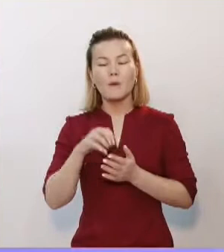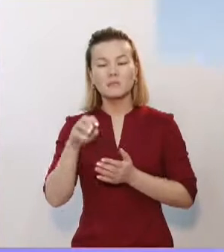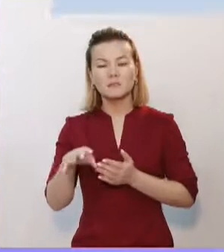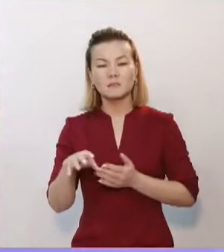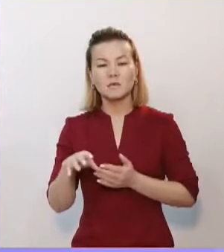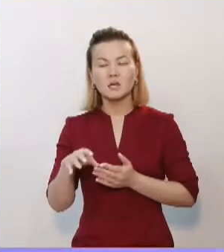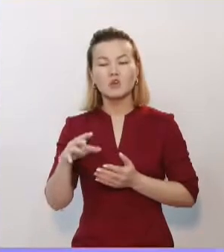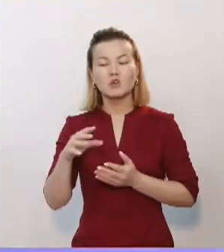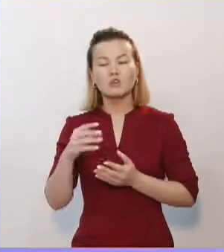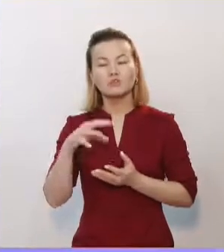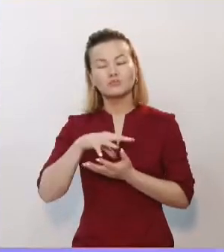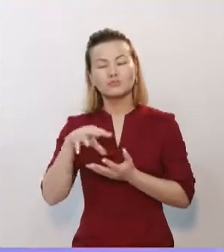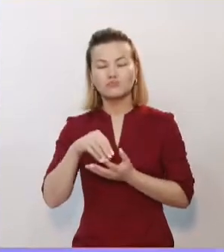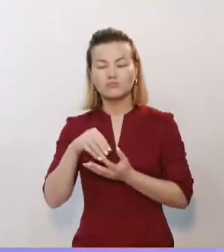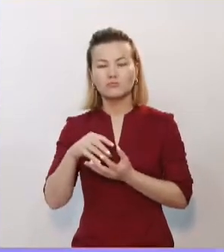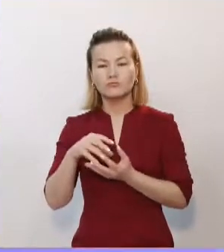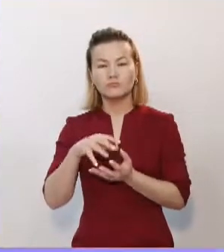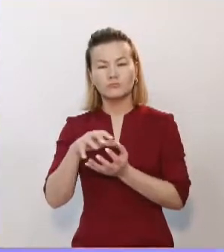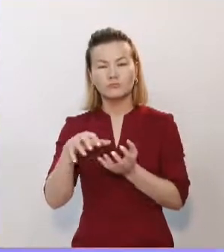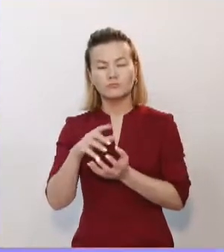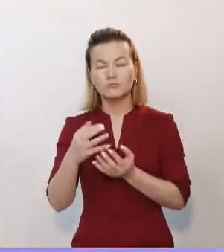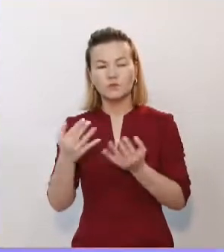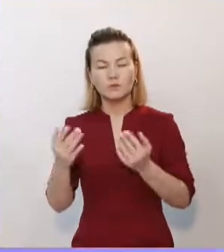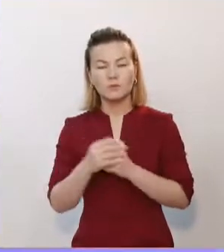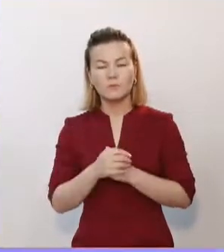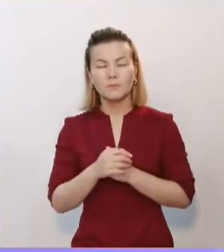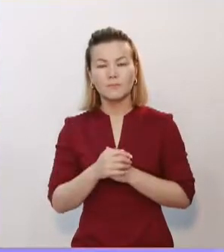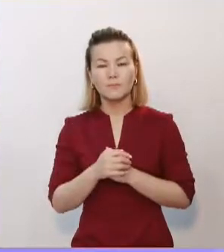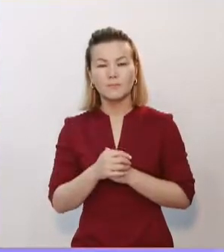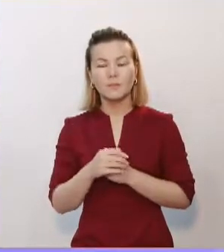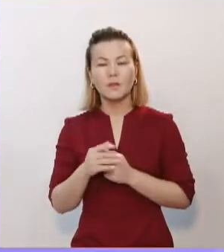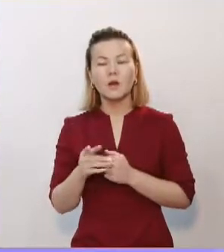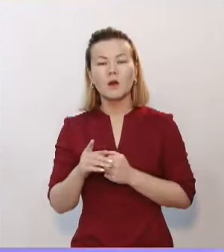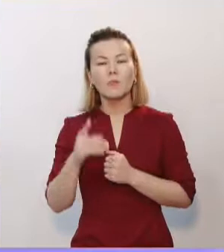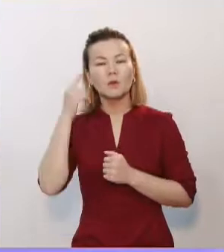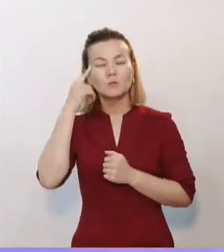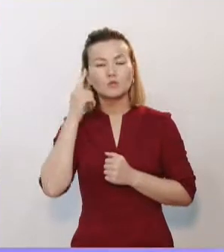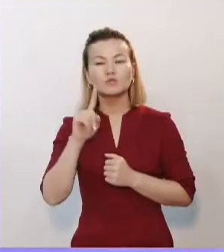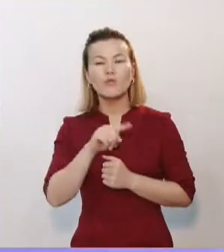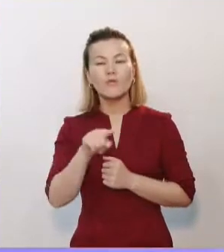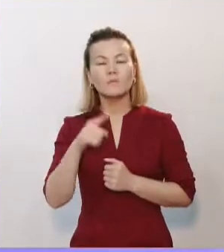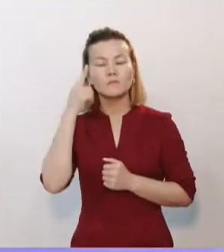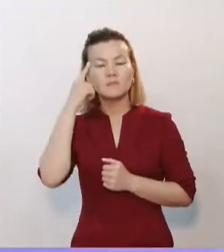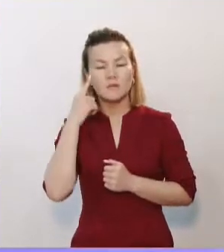задача простая или сложная? Подумайте, что вам известно и что надо найти.